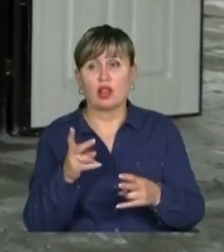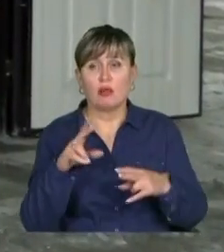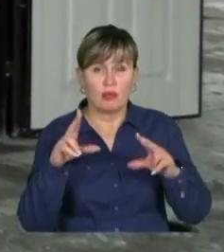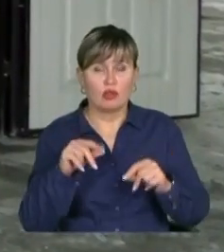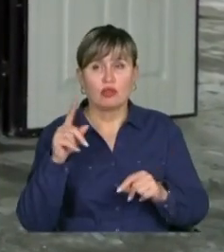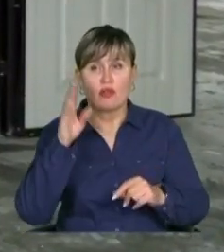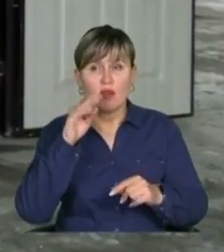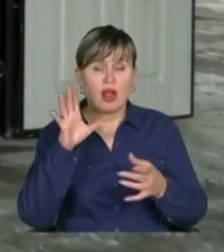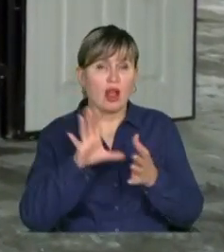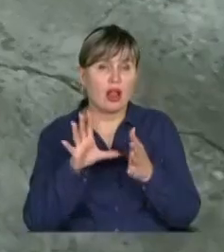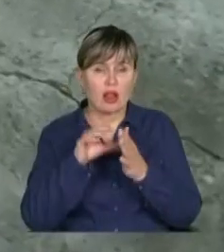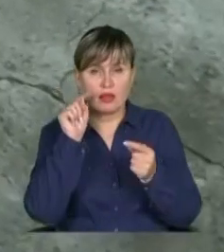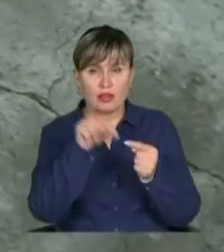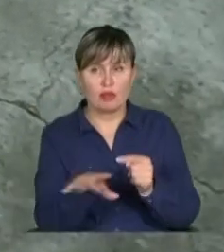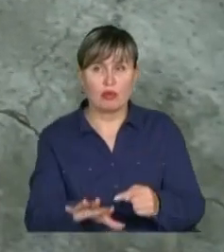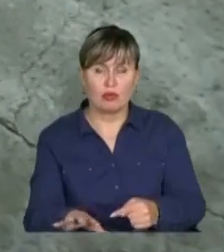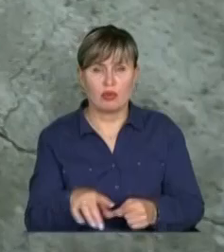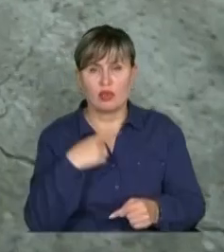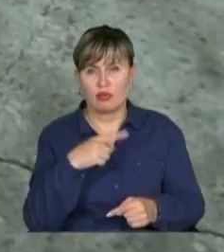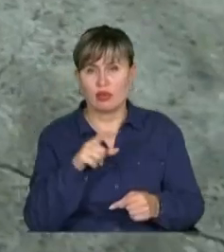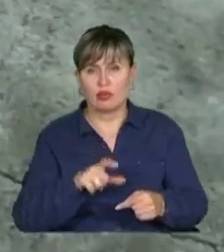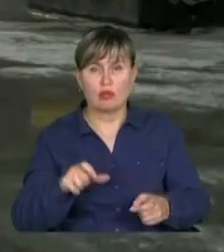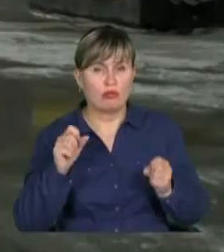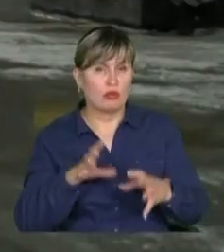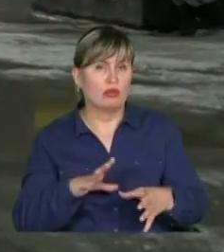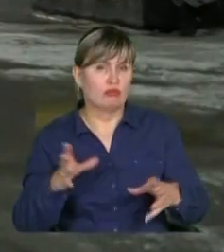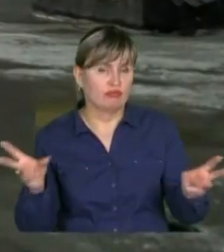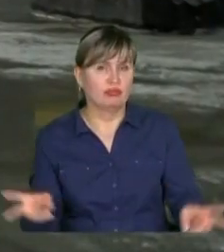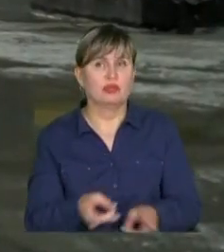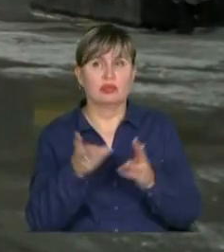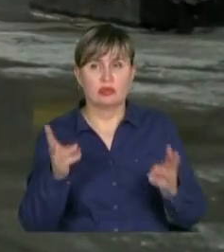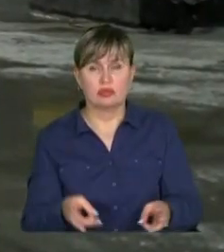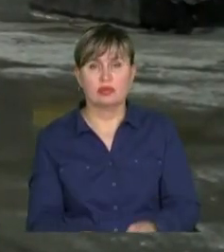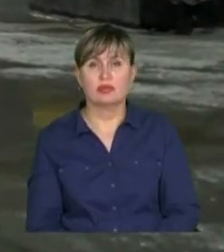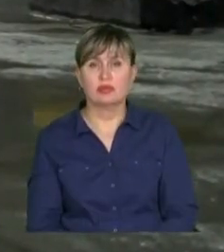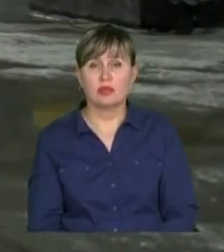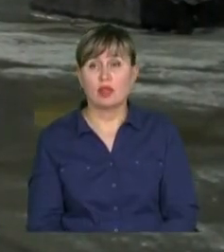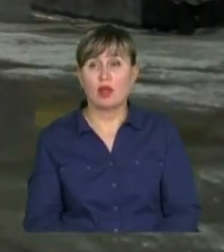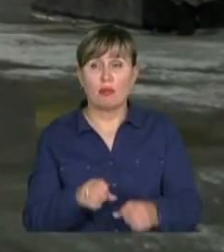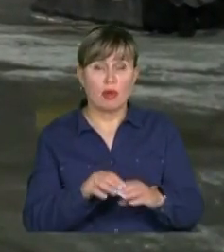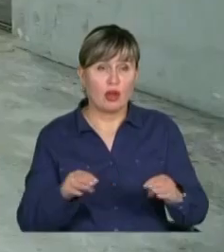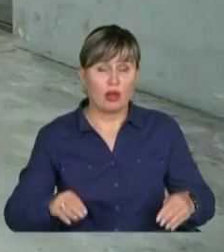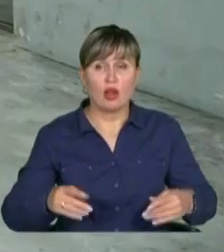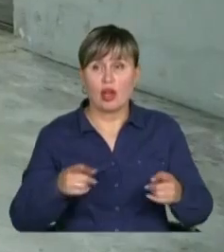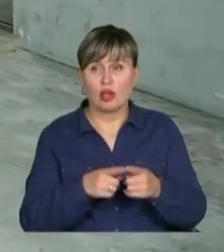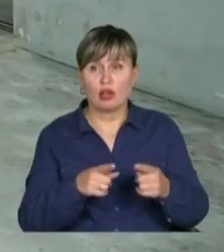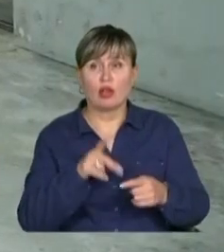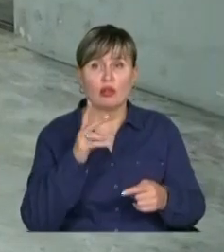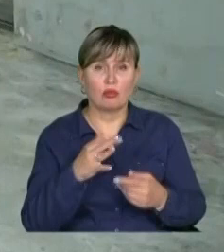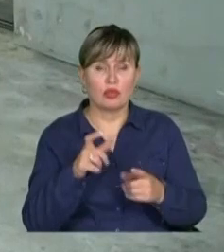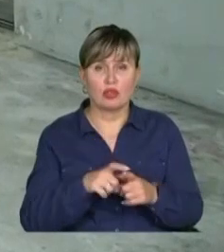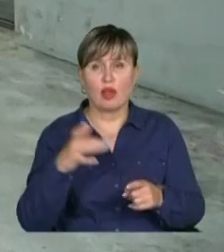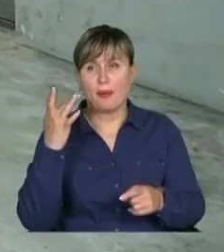попала в систему электроснабжения, отмечают жильцы, а ведь могло привести к непоправимым последствиям. Парковку жители арендуют, но она, по их